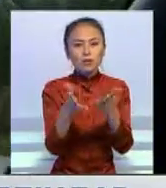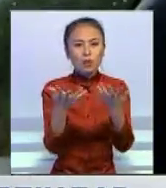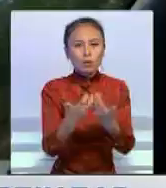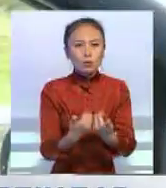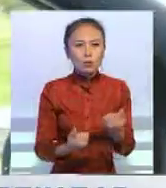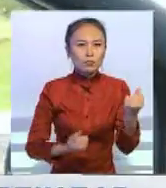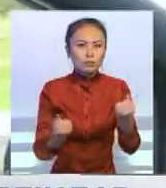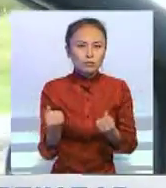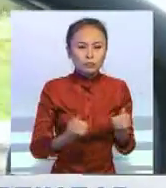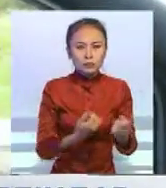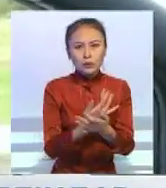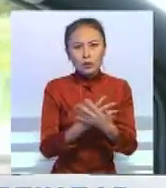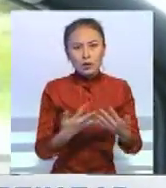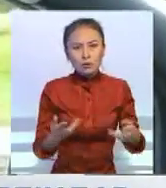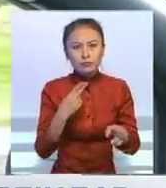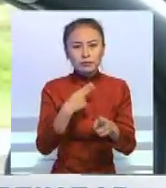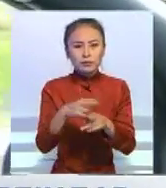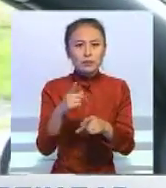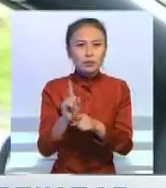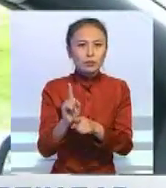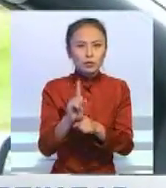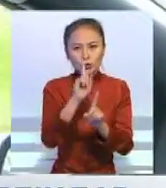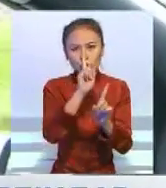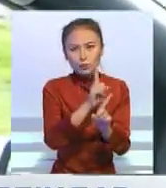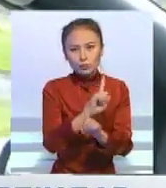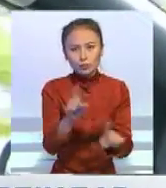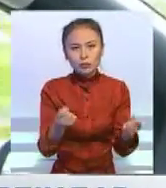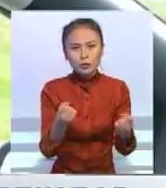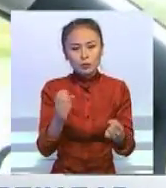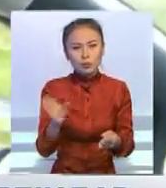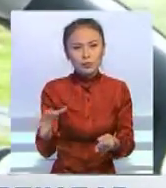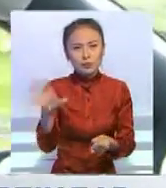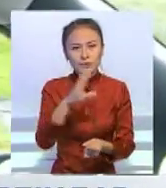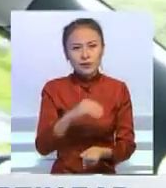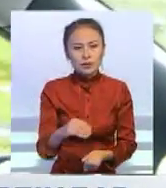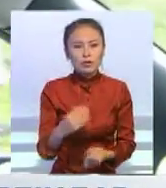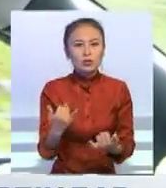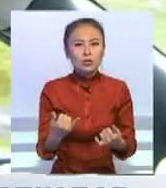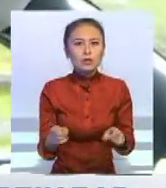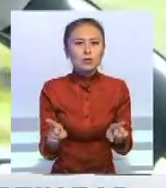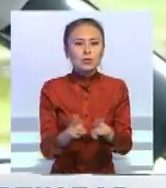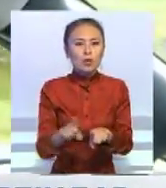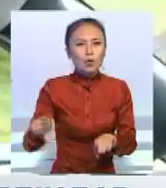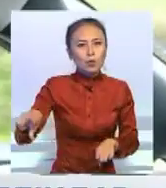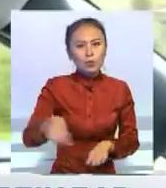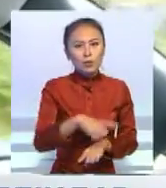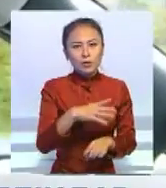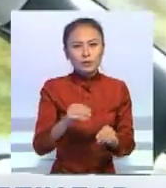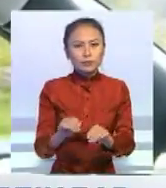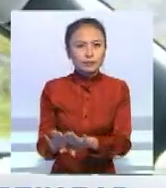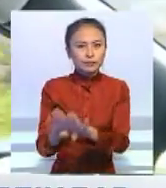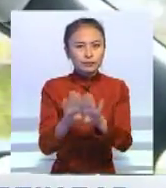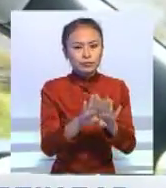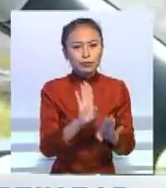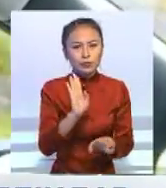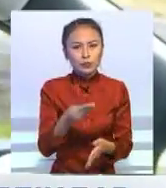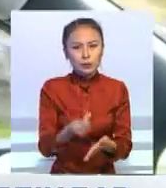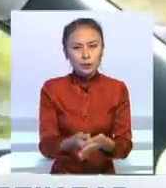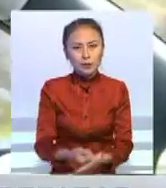немесе қоршаған ортаға зиянды қалдықтарды шығармайтын көлікке көшетін шығар деп ойлаймын. Сол кезде жолақысы бәрінен бірдей алынатын болар.